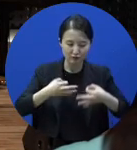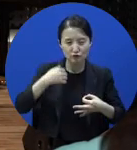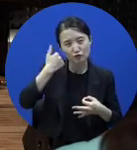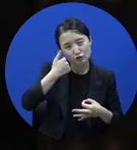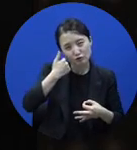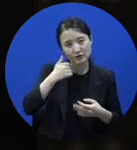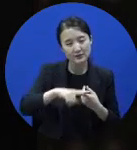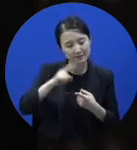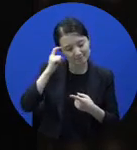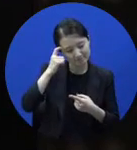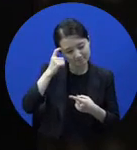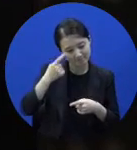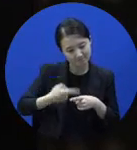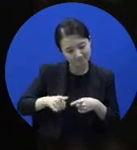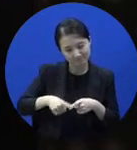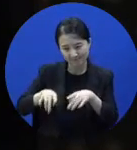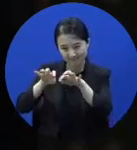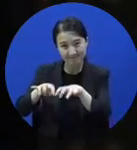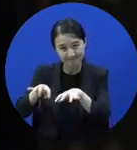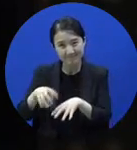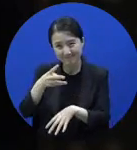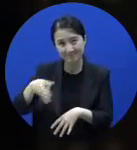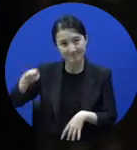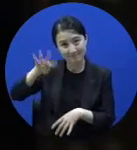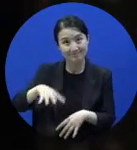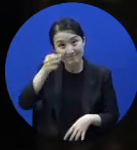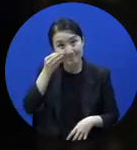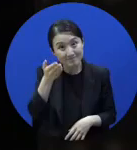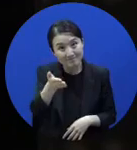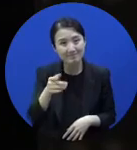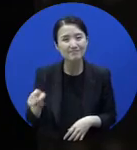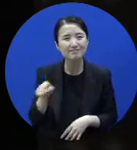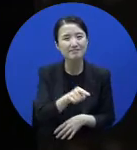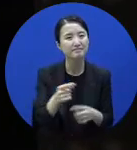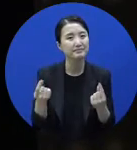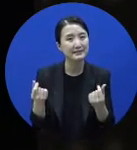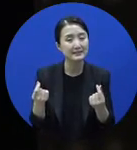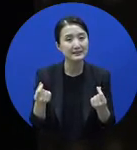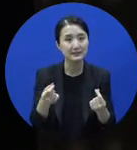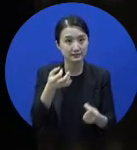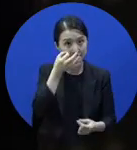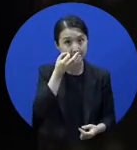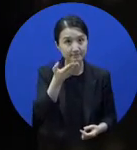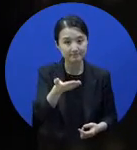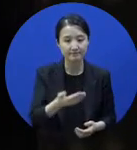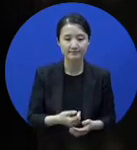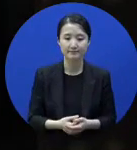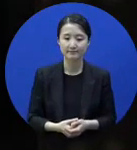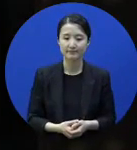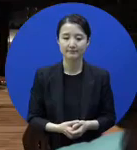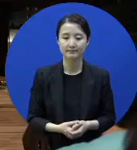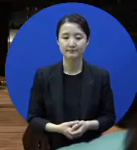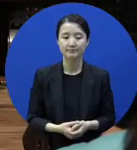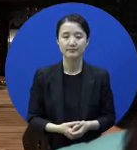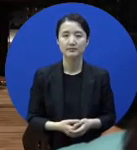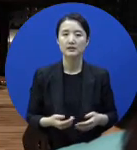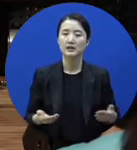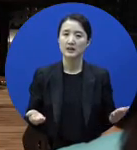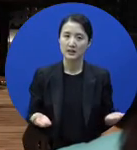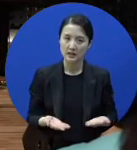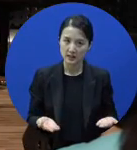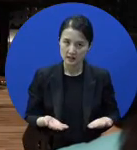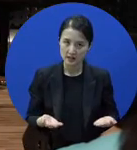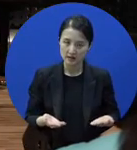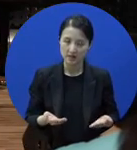해보는 거죠. 한 7가지 질문인데 보면 일을 통해 얻은 지식과 경험 분명히 있을 거라고 생각이 됩니다. 뭐 5년차, 10년차